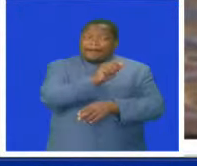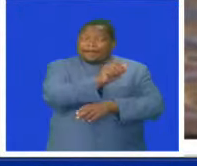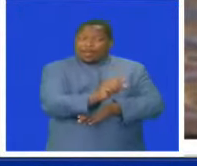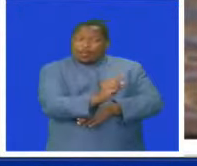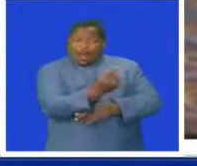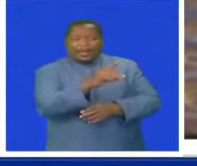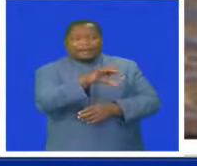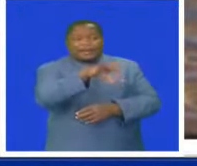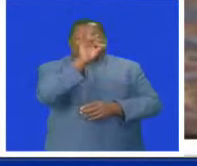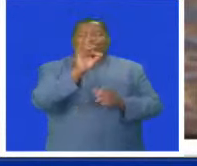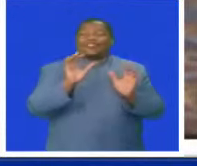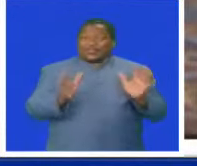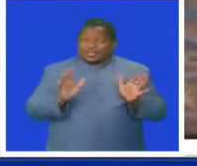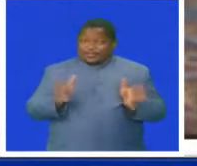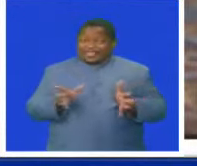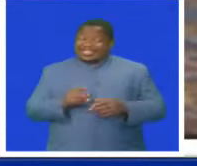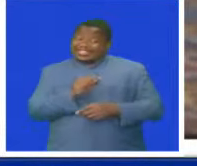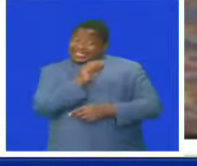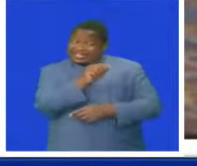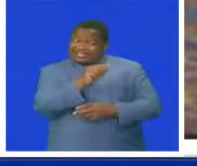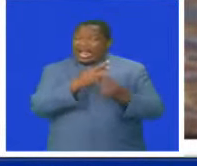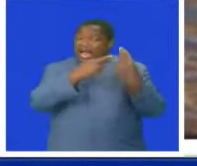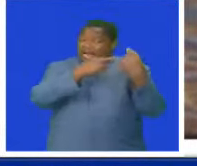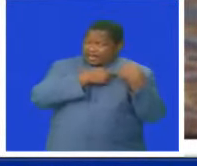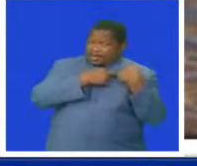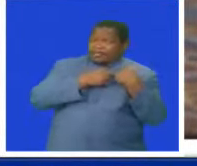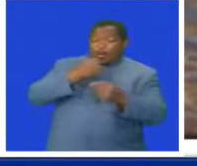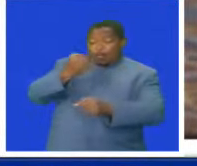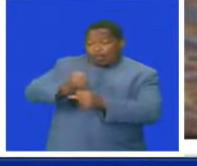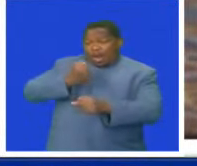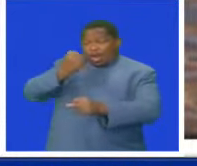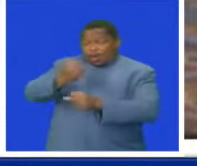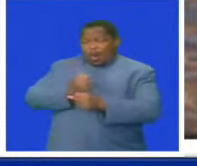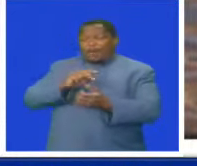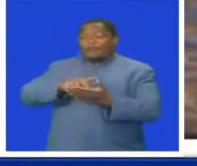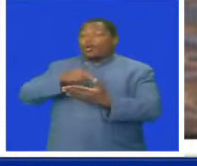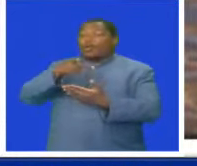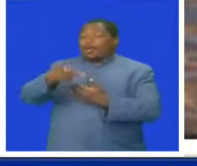lotavuka le Tindzaba le taka statelessness.